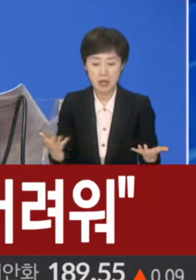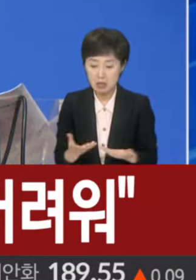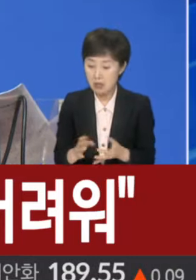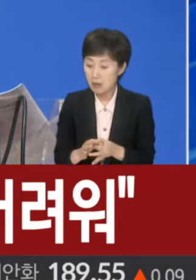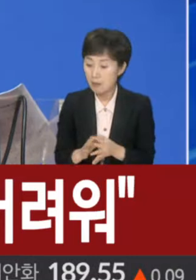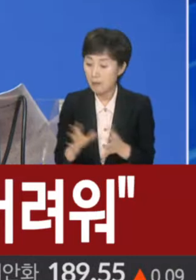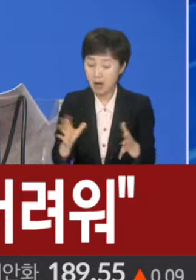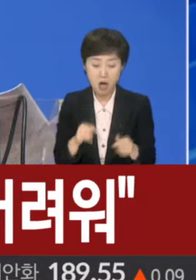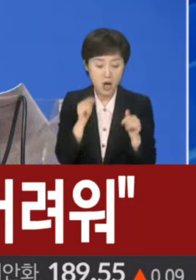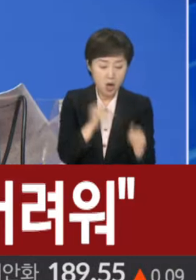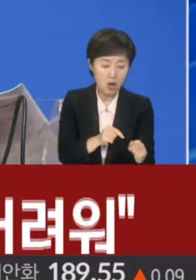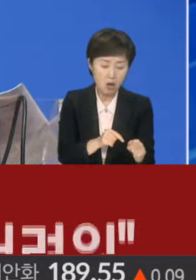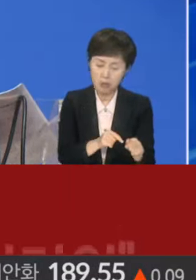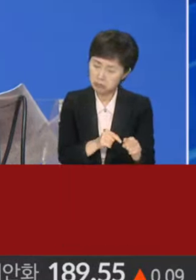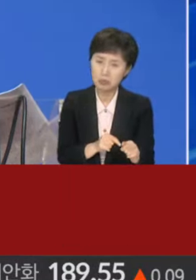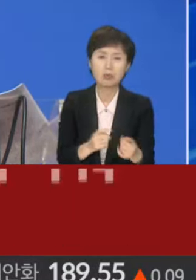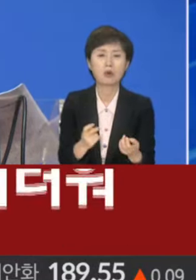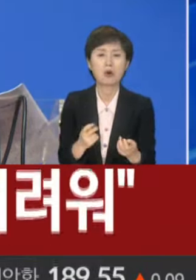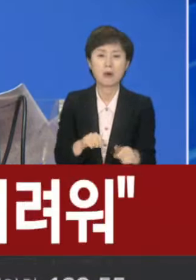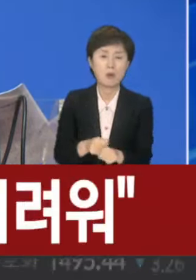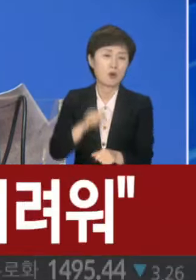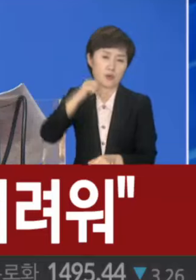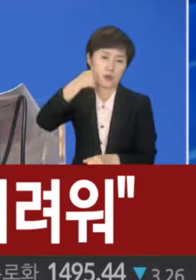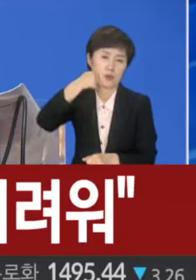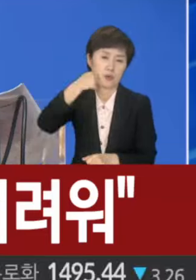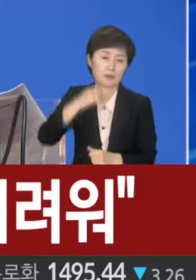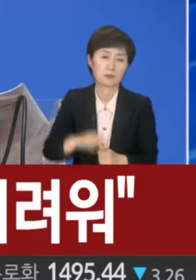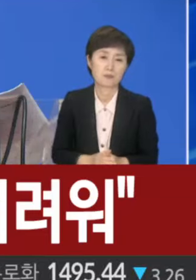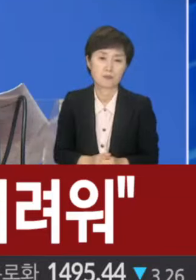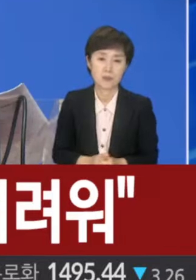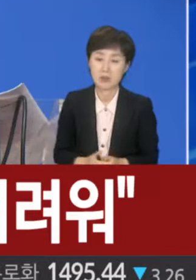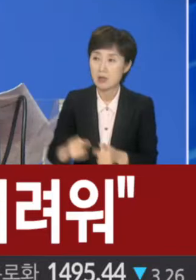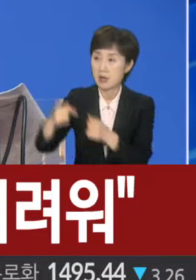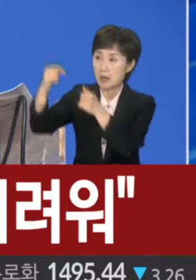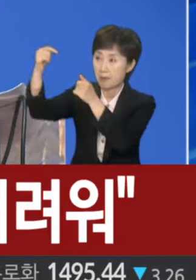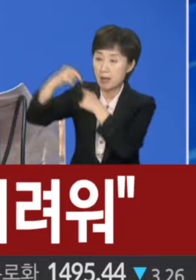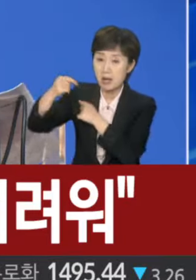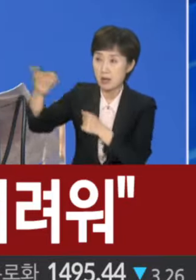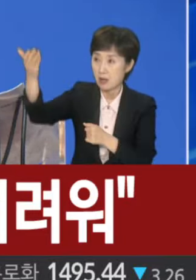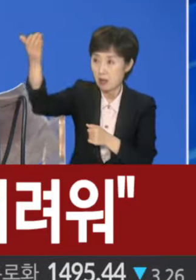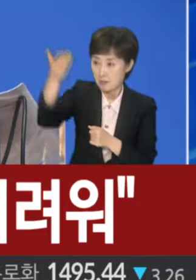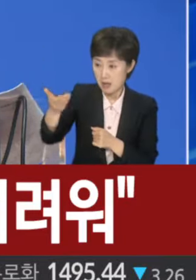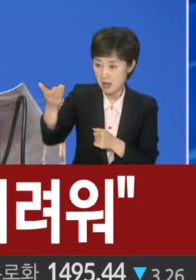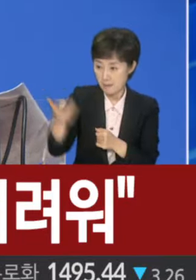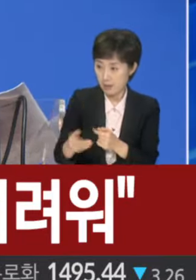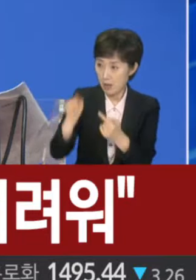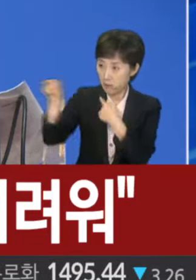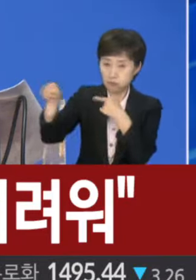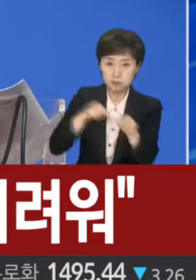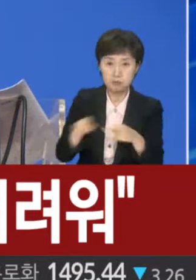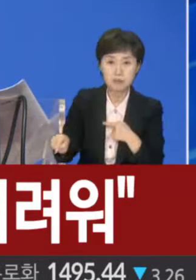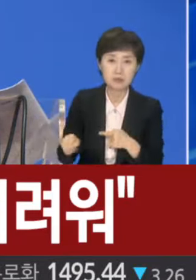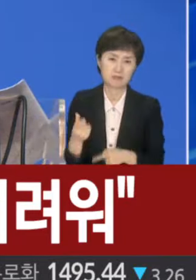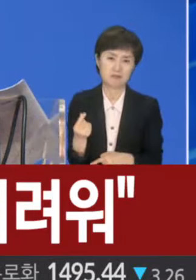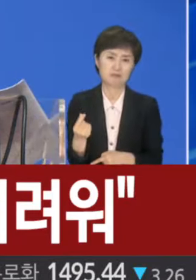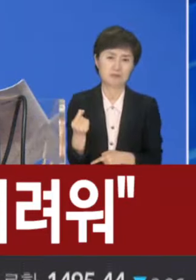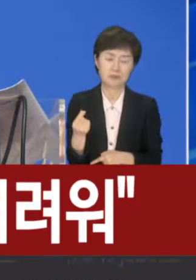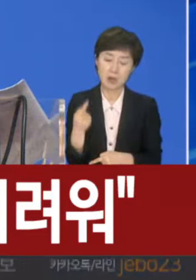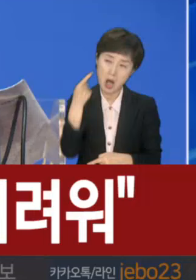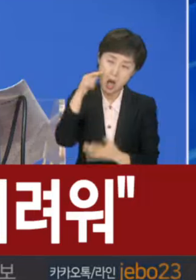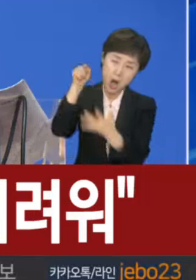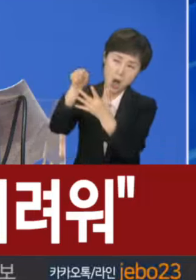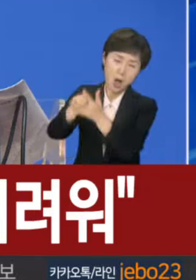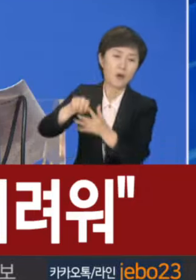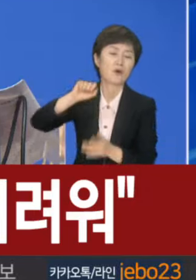성립하지 않는다고 봤고요. 그리고 이렇게 지시가 바뀔 거라는 것을 충분히 예견 가능하기가 어려웠다. 그러니까 예견 가능하지